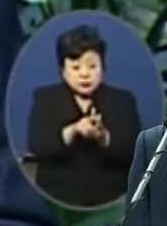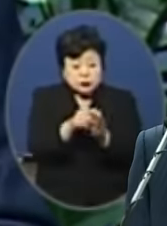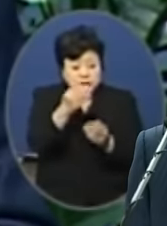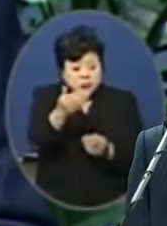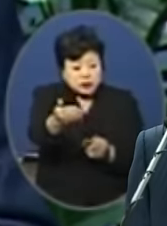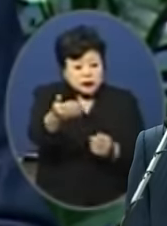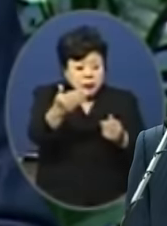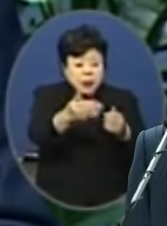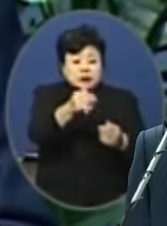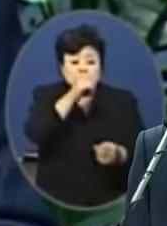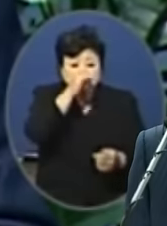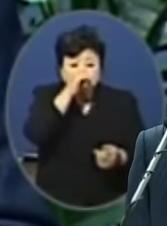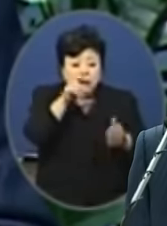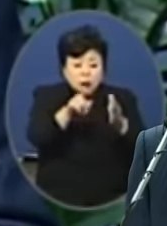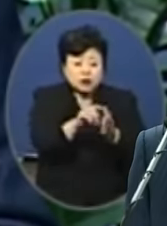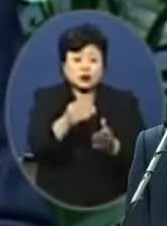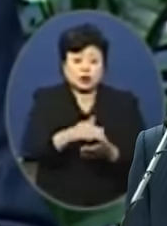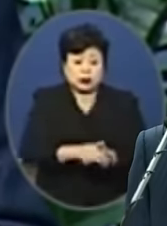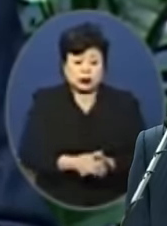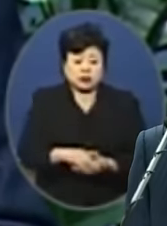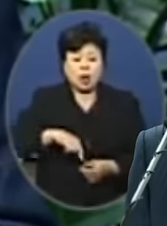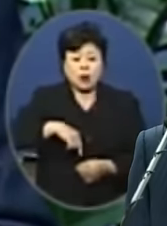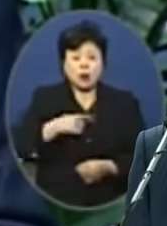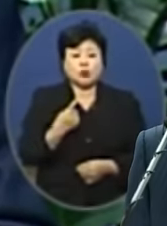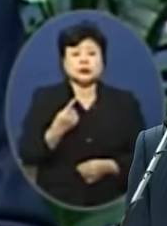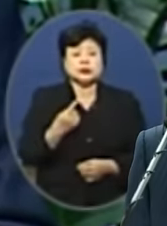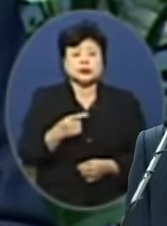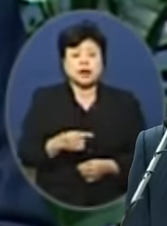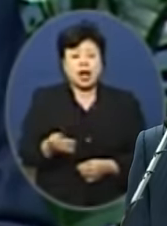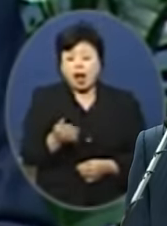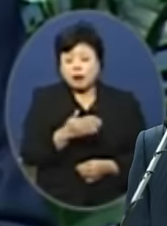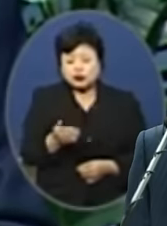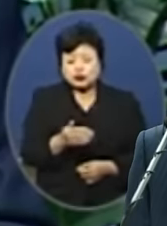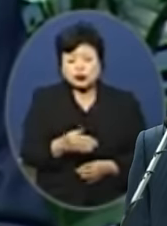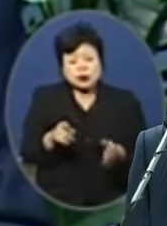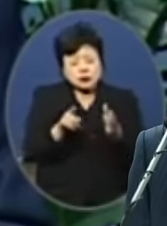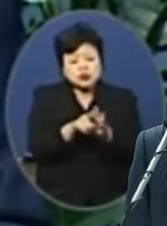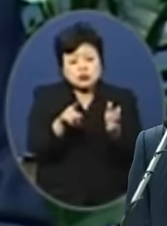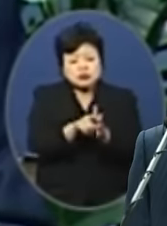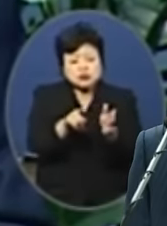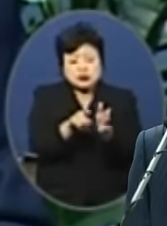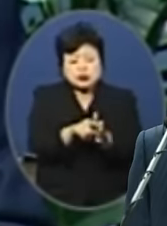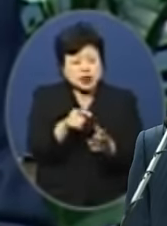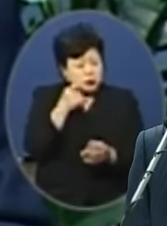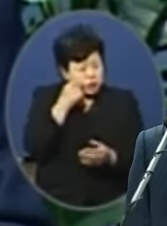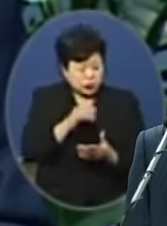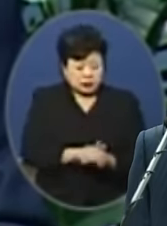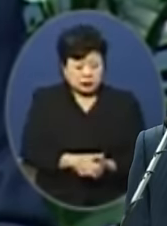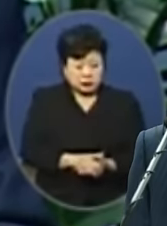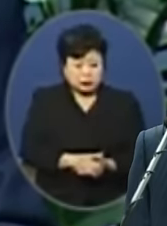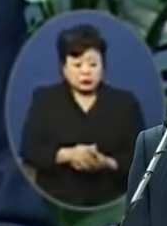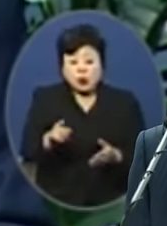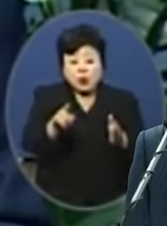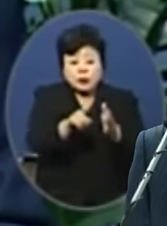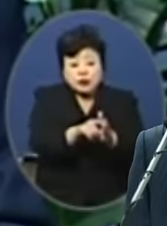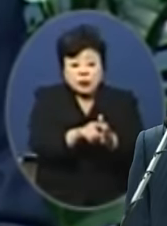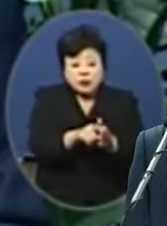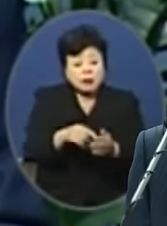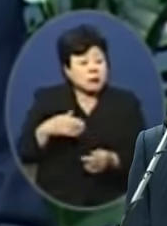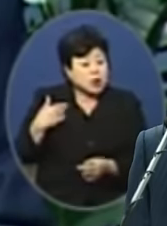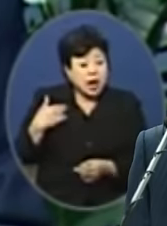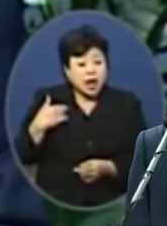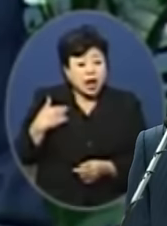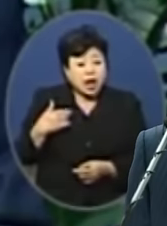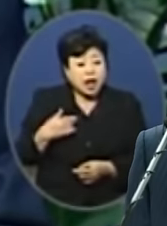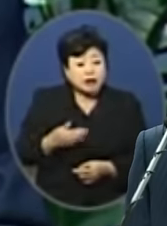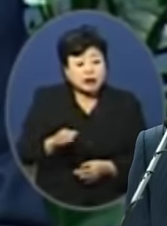상대방이 있어야 믿음이 되는 것입니다. 내 혼자 아무것도 없이 허공을 바라보고 믿습니다 믿습니다 믿습니다 뭘 믿느냐 몰라요